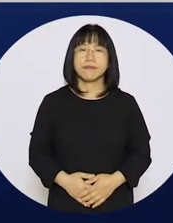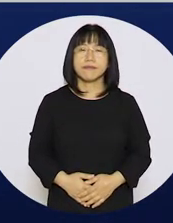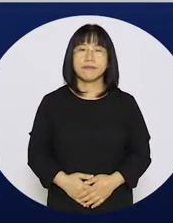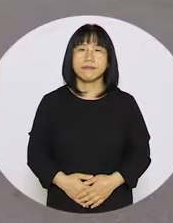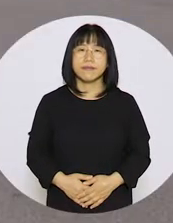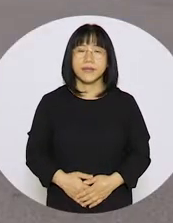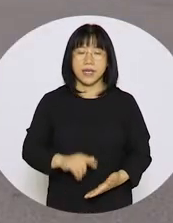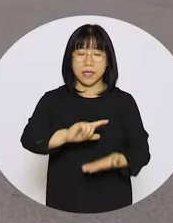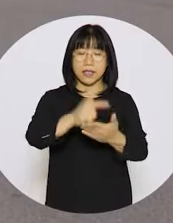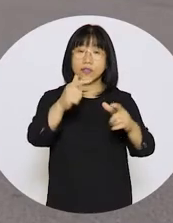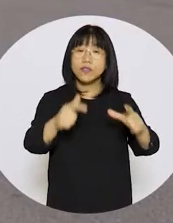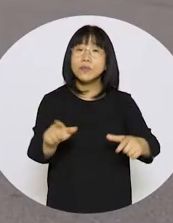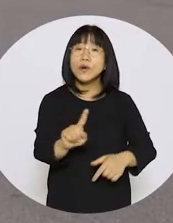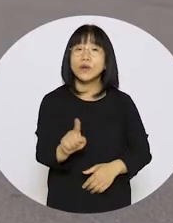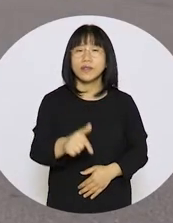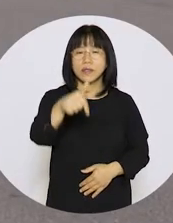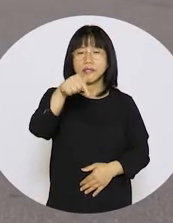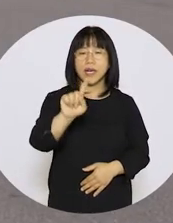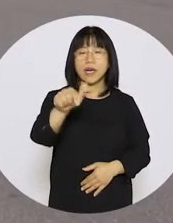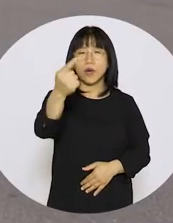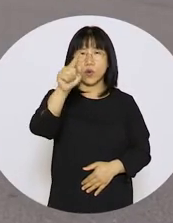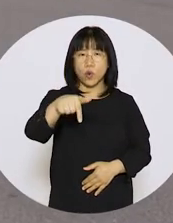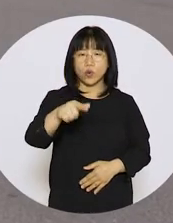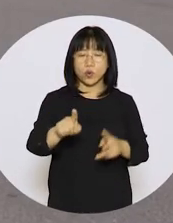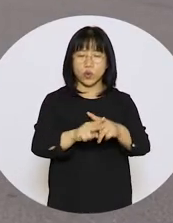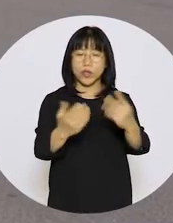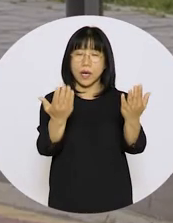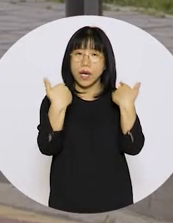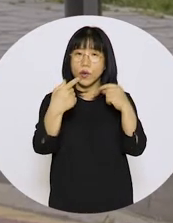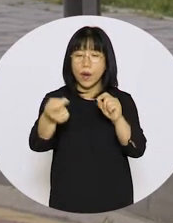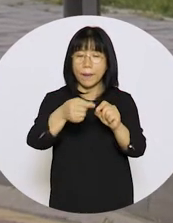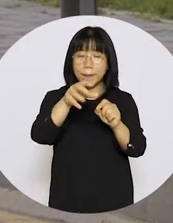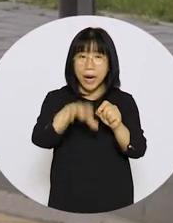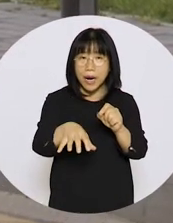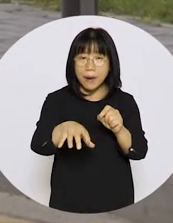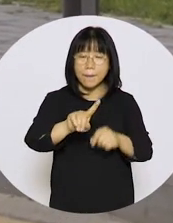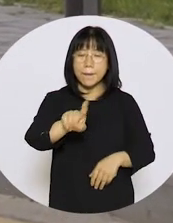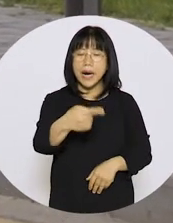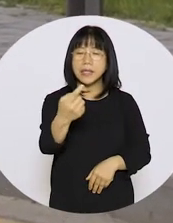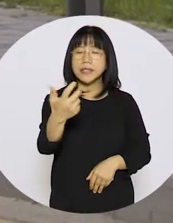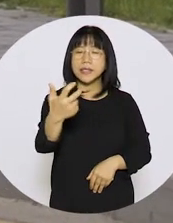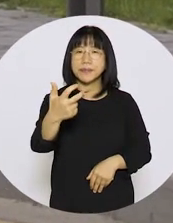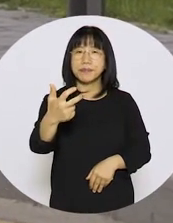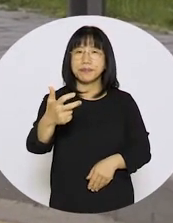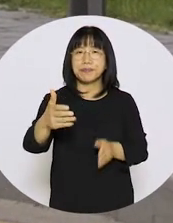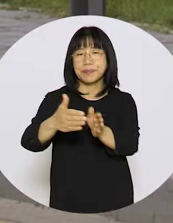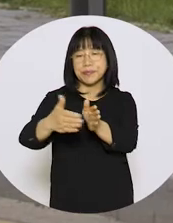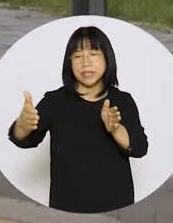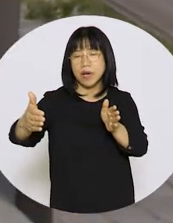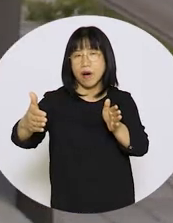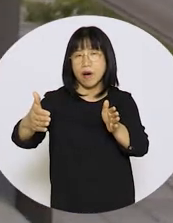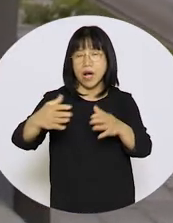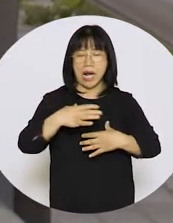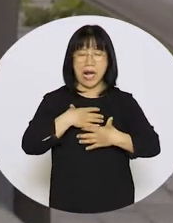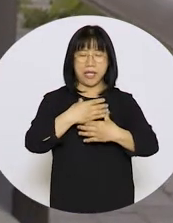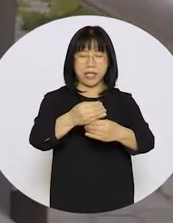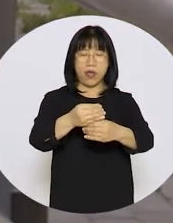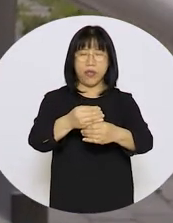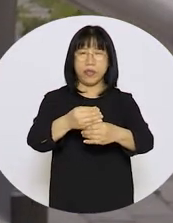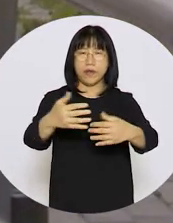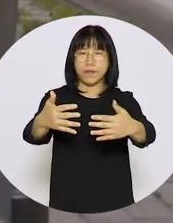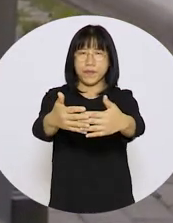나섰습니다. 강서구는 가곡초등학교 어린이 보호구역 내 170m 구간에 보행자 안전펜스를